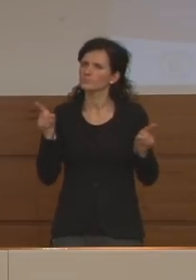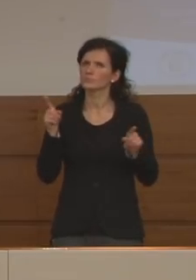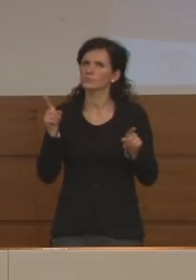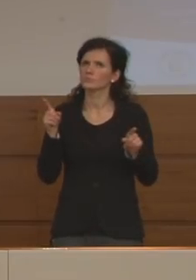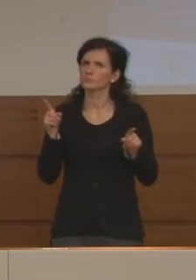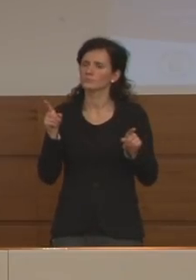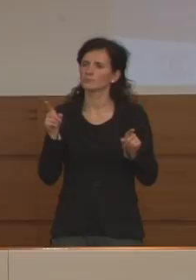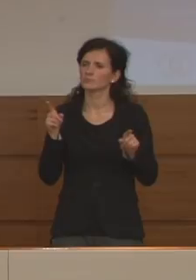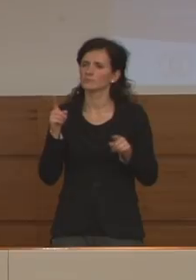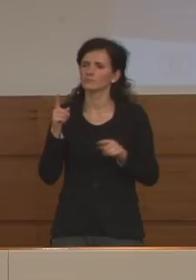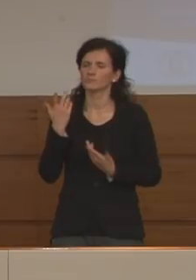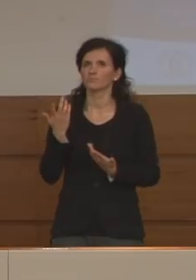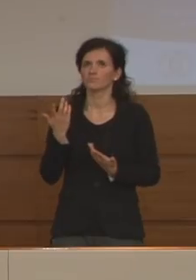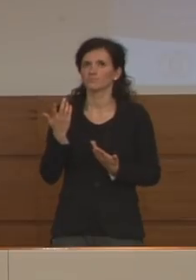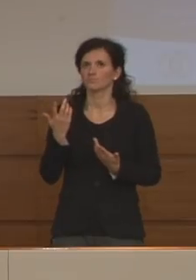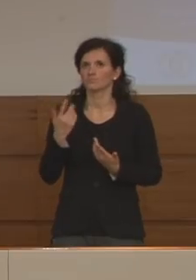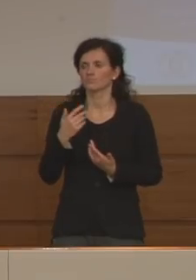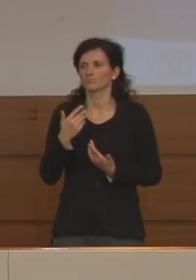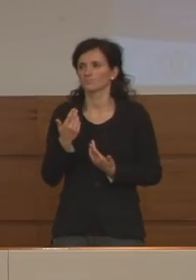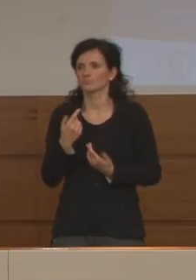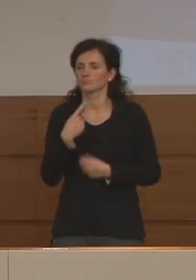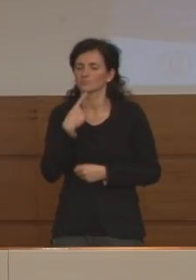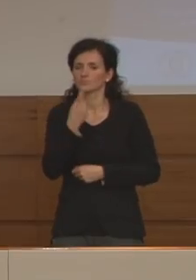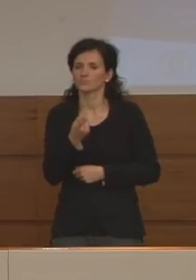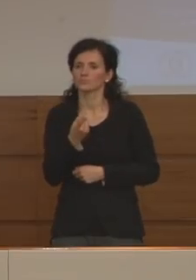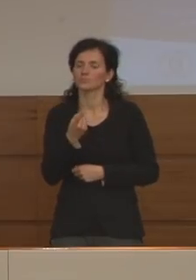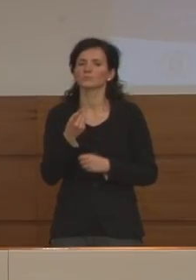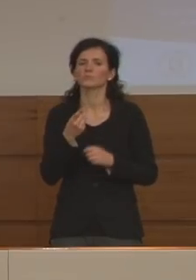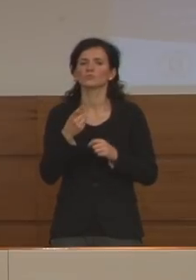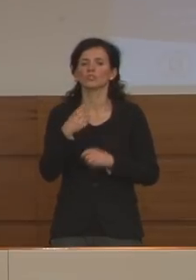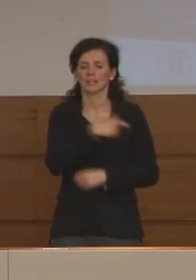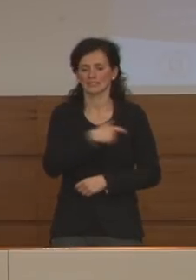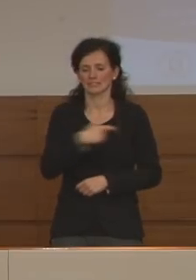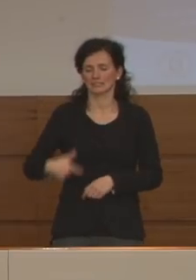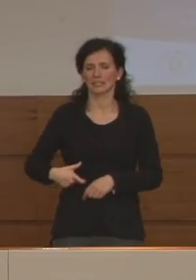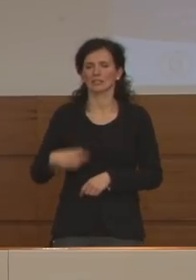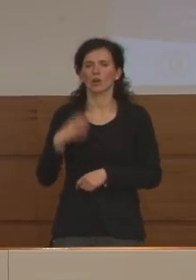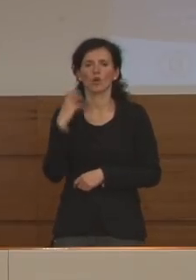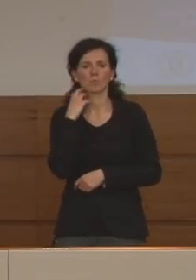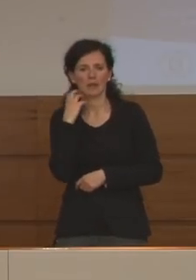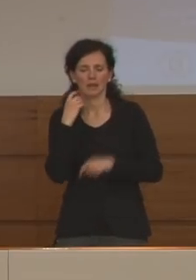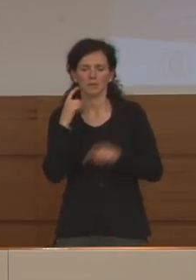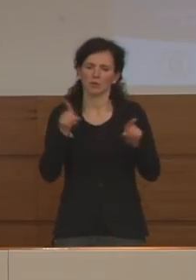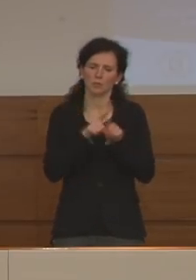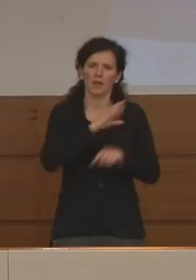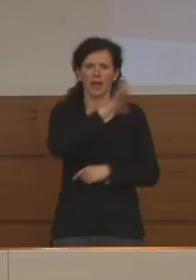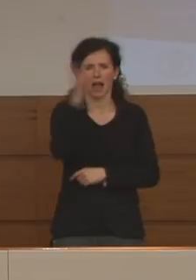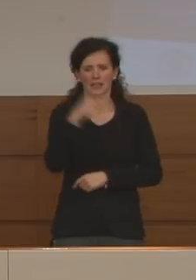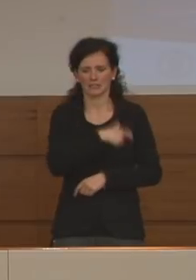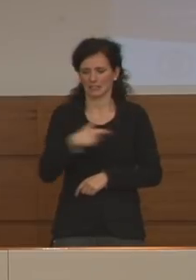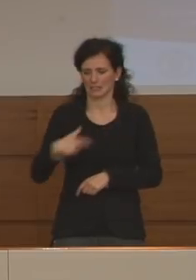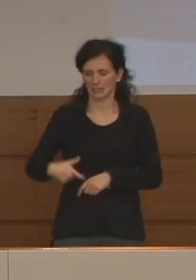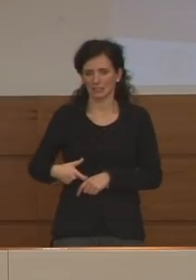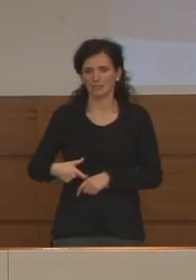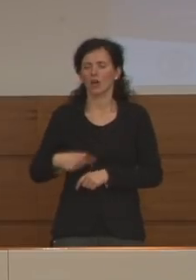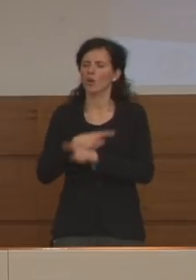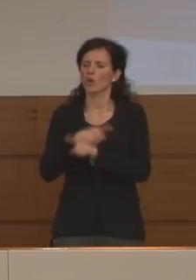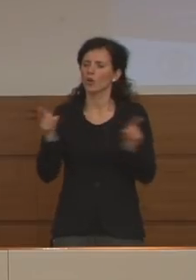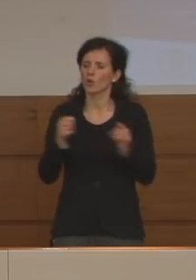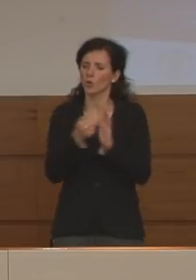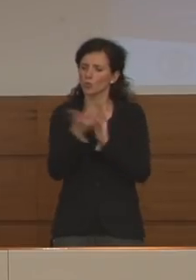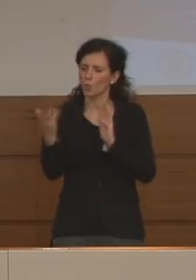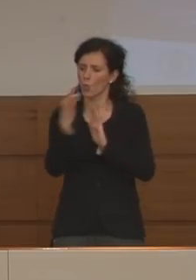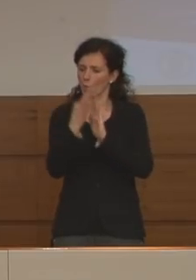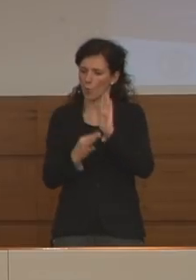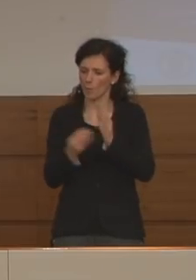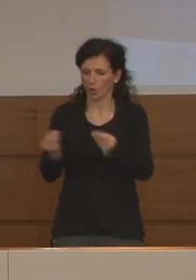credo e non basta diciamo il periodo che dolore del sindaco di bergamo e di altri sindaci che i dati che ci state fornendo e quindi anche